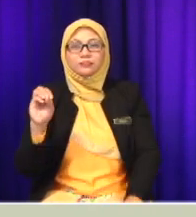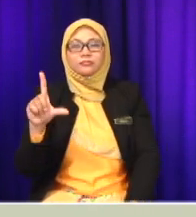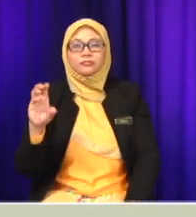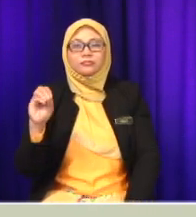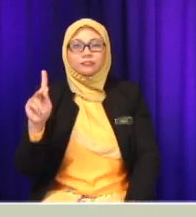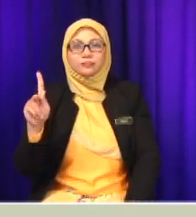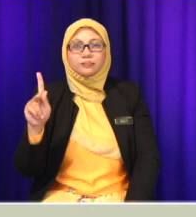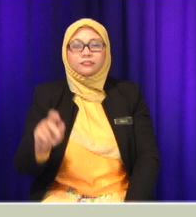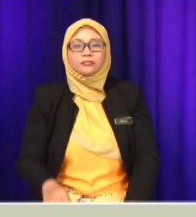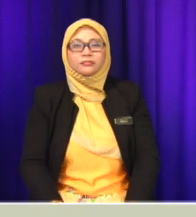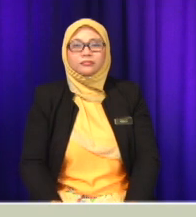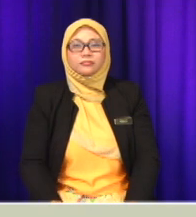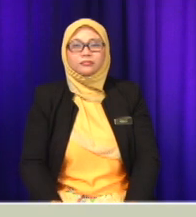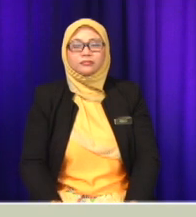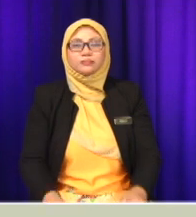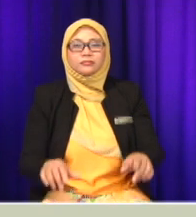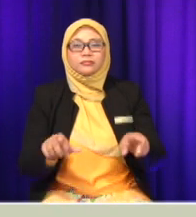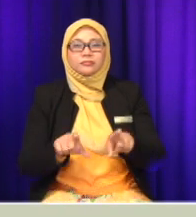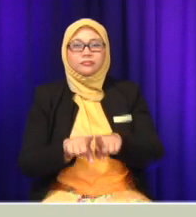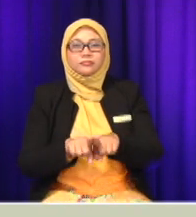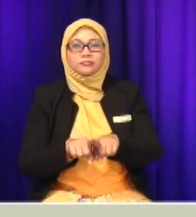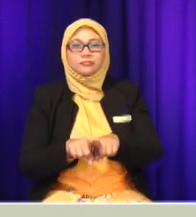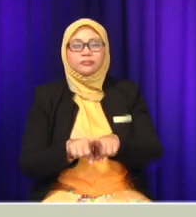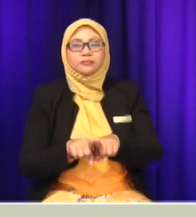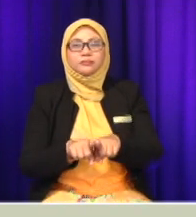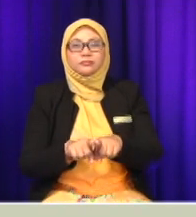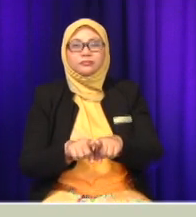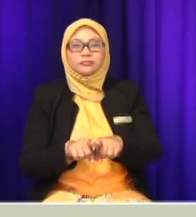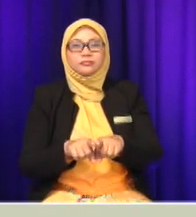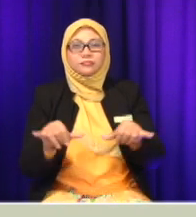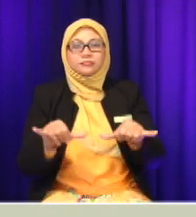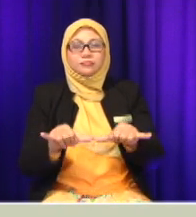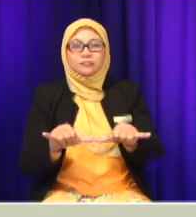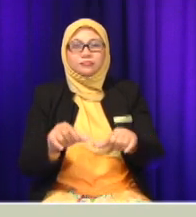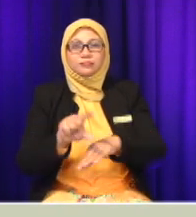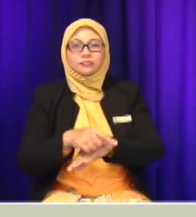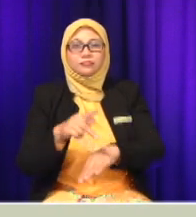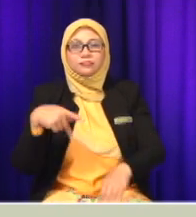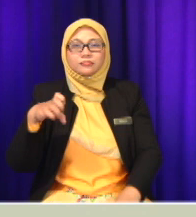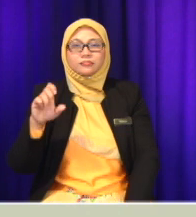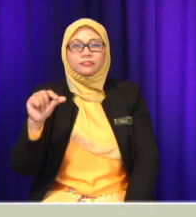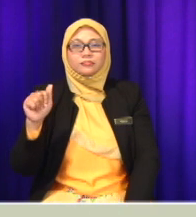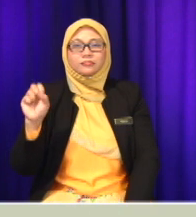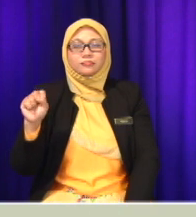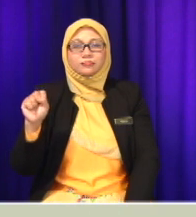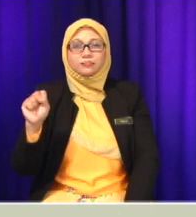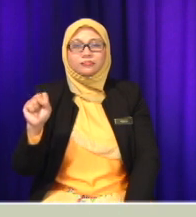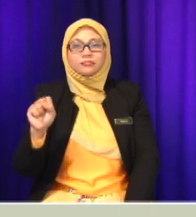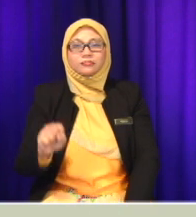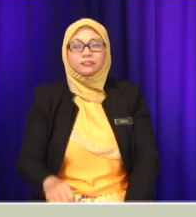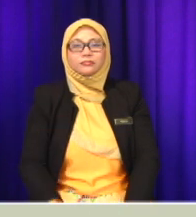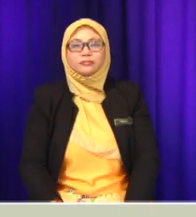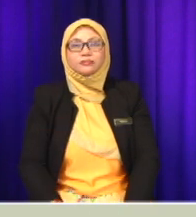injap Oke pegas injap bila dah terlalu lama akhirnya dia mungkin boleh jadi semakin pendek atau dia mencapai tahap kelembutan yang tidak mencapai